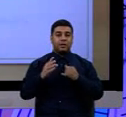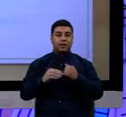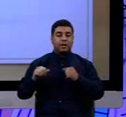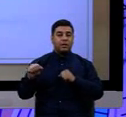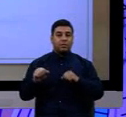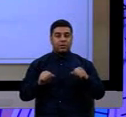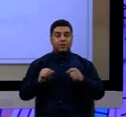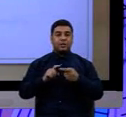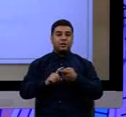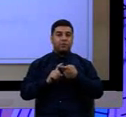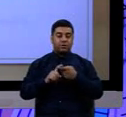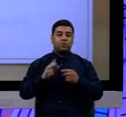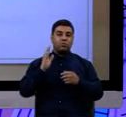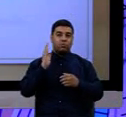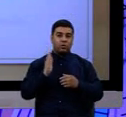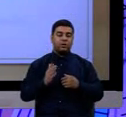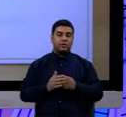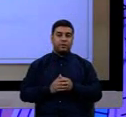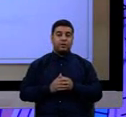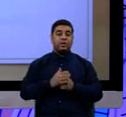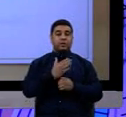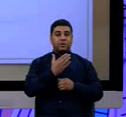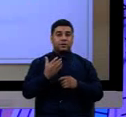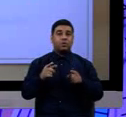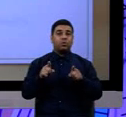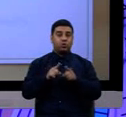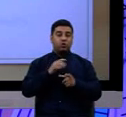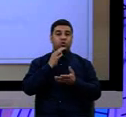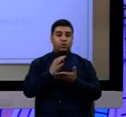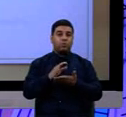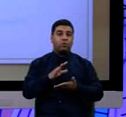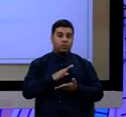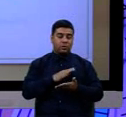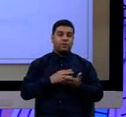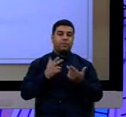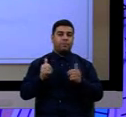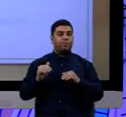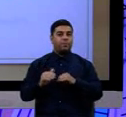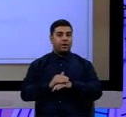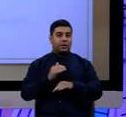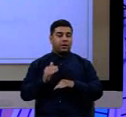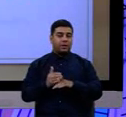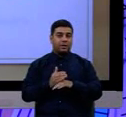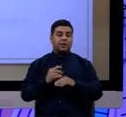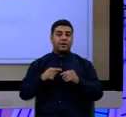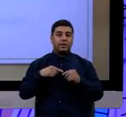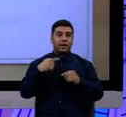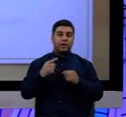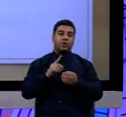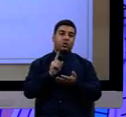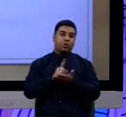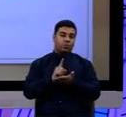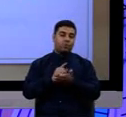yer qimillashi ta'sir o'tkazar ekan. Sizda ham shu javob bormidi? Barakalla. Navbatdagi